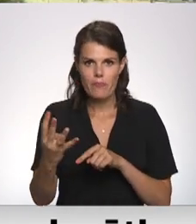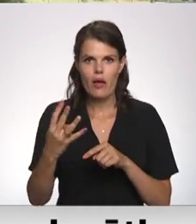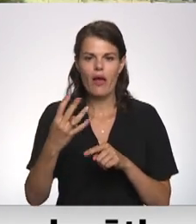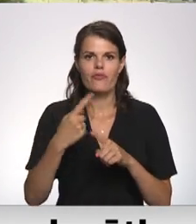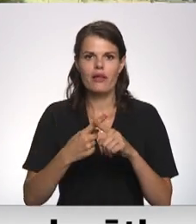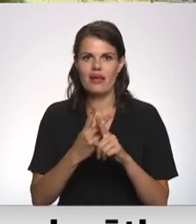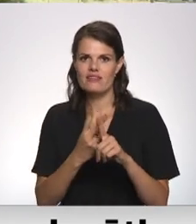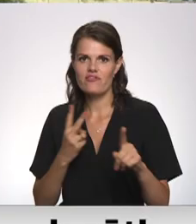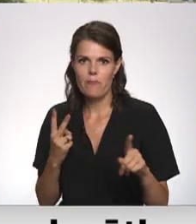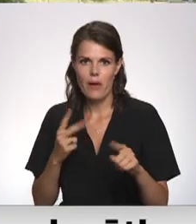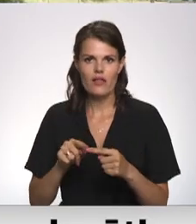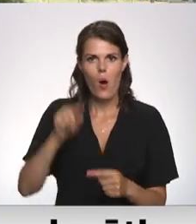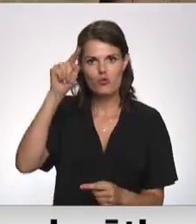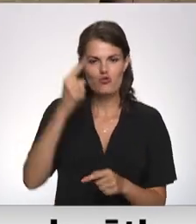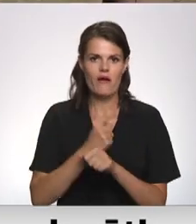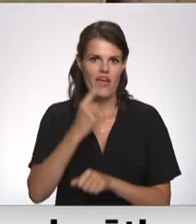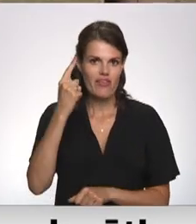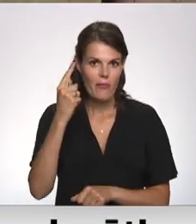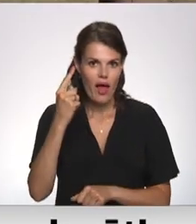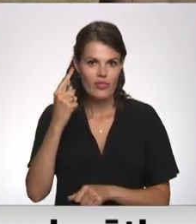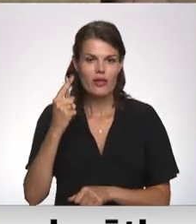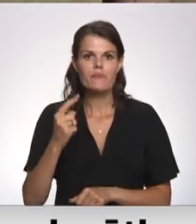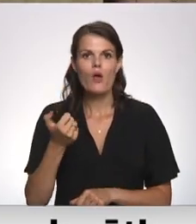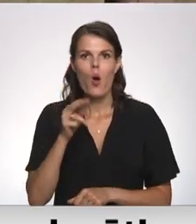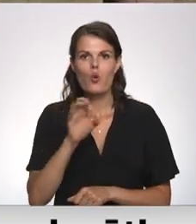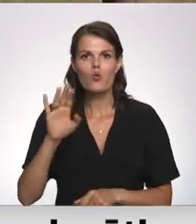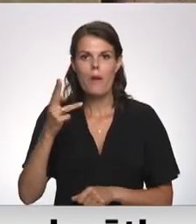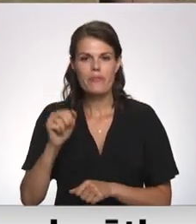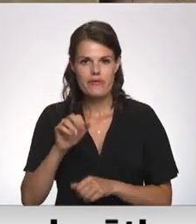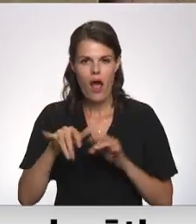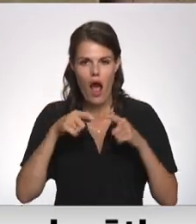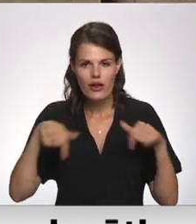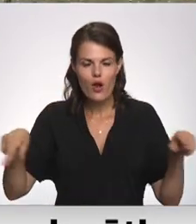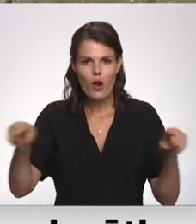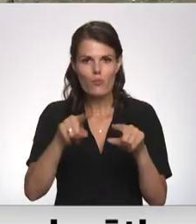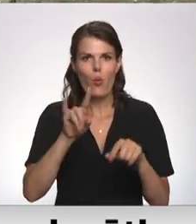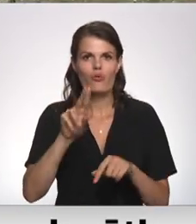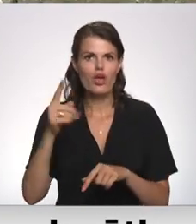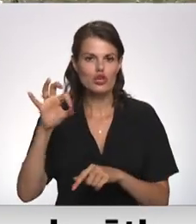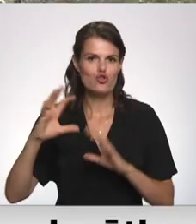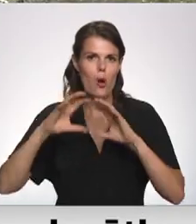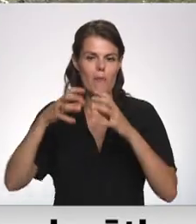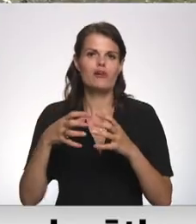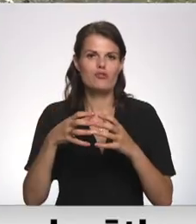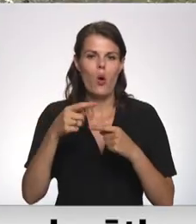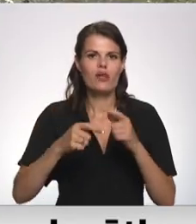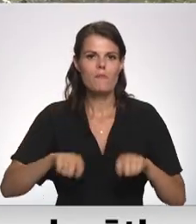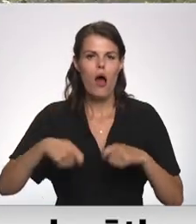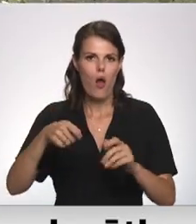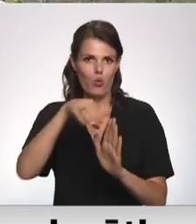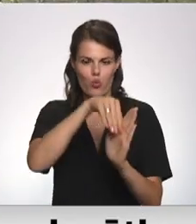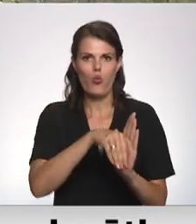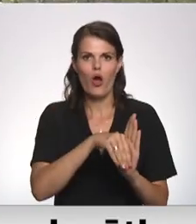4 metri x 2 un augstuma aptuveni 1 metrs. Grobiņas arheoloģiskais ansamblis ir UNESCO pasaules mantojuma Latvijas